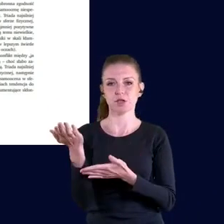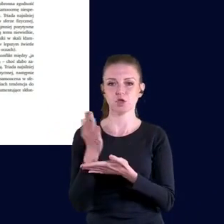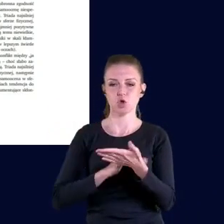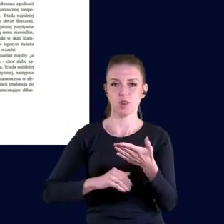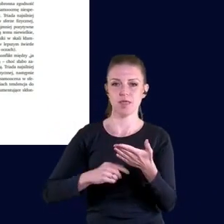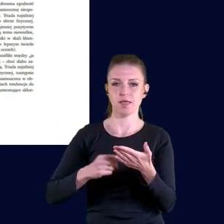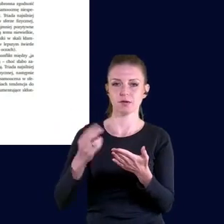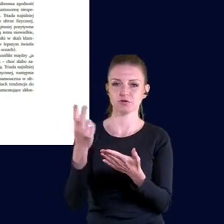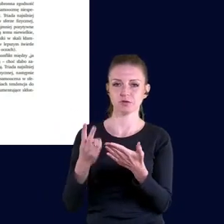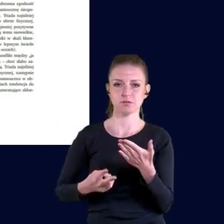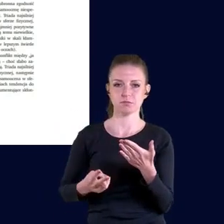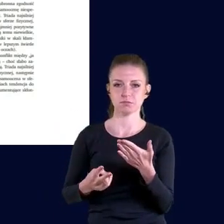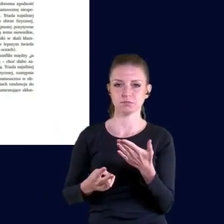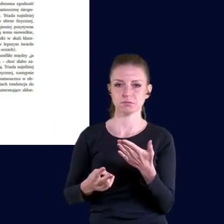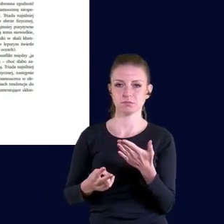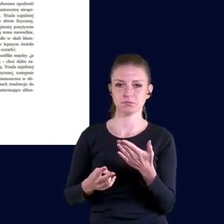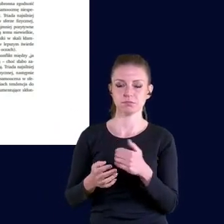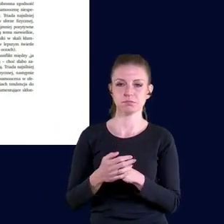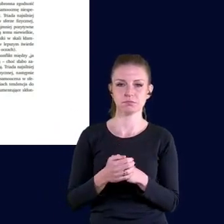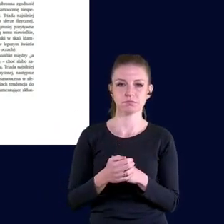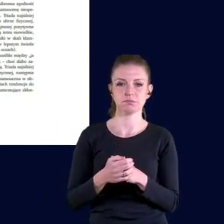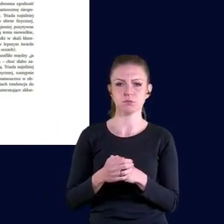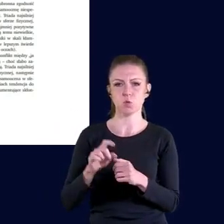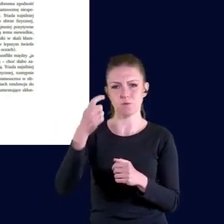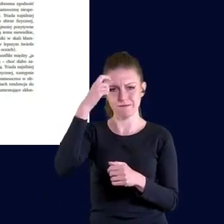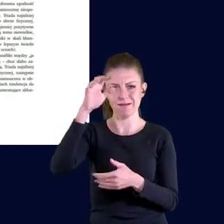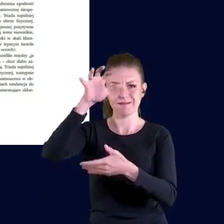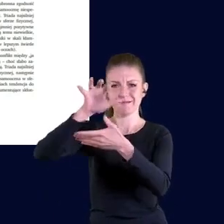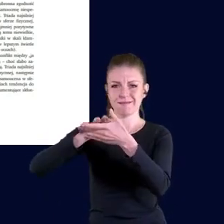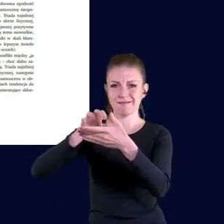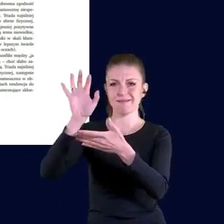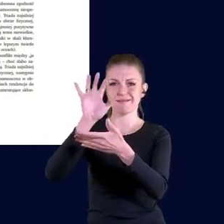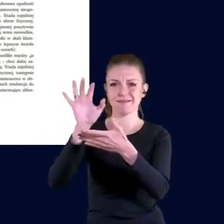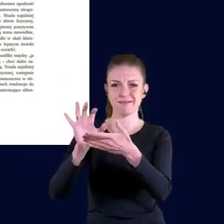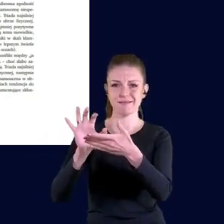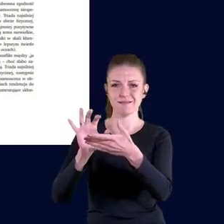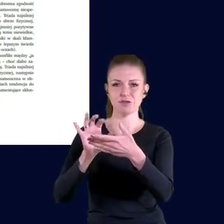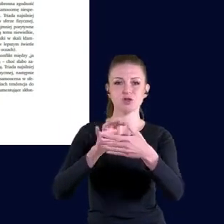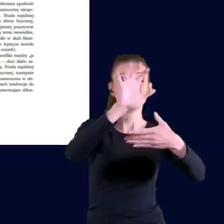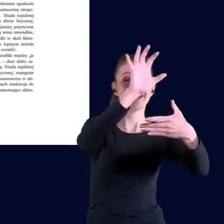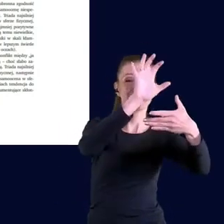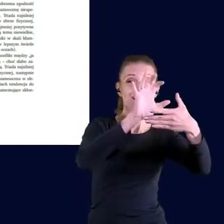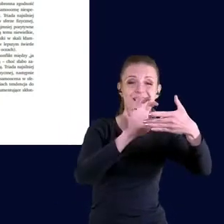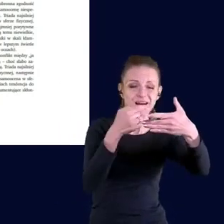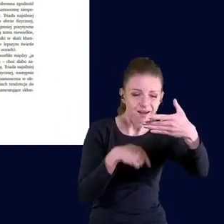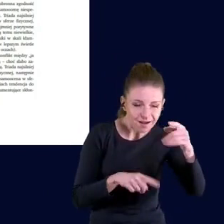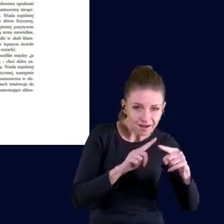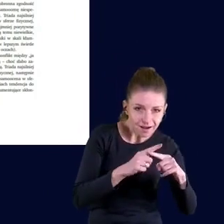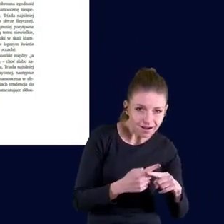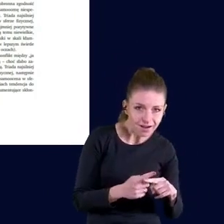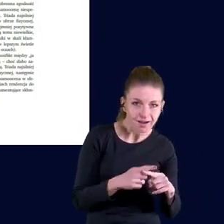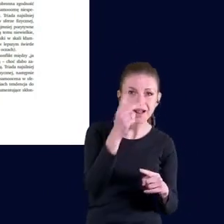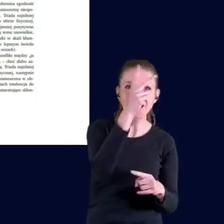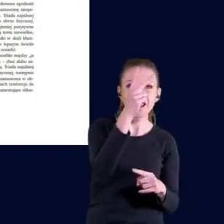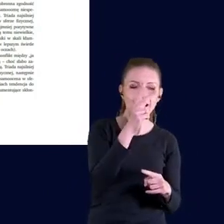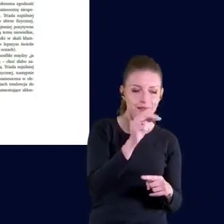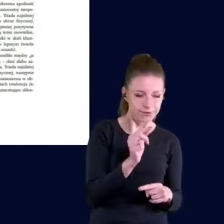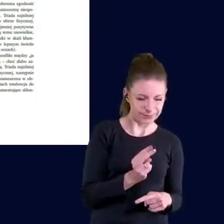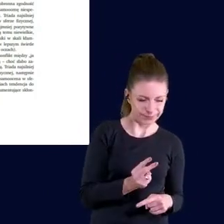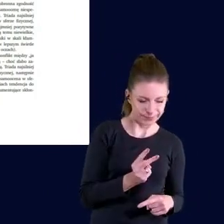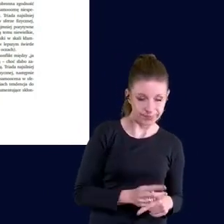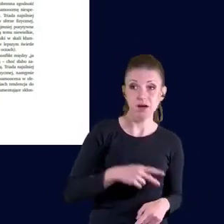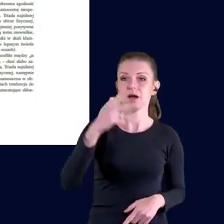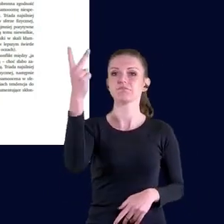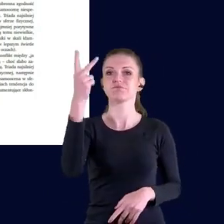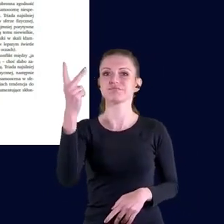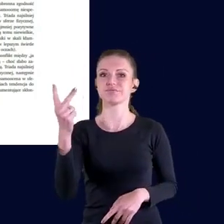będzie odczytywana znowu Cześć zasadnicza Ponadto przemieszczanie się pomiędzy nie przepisami między tekstem